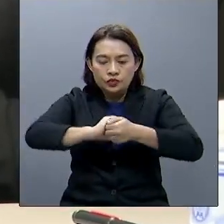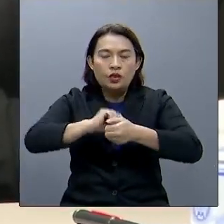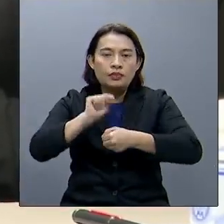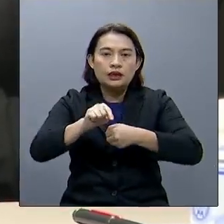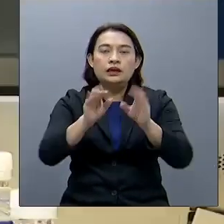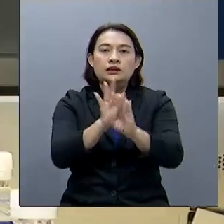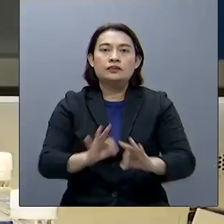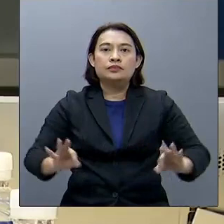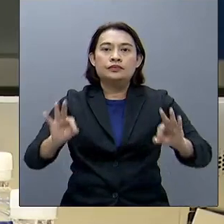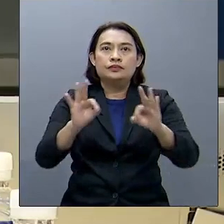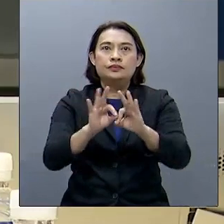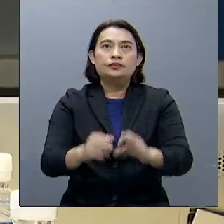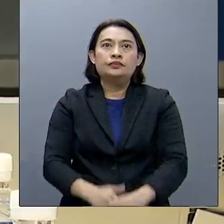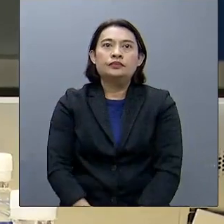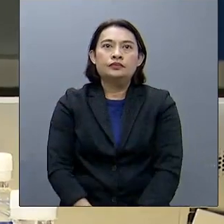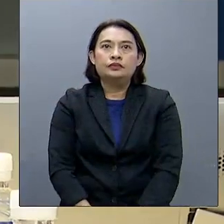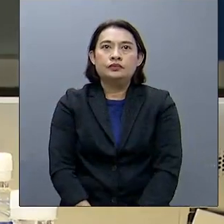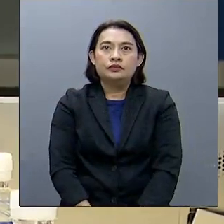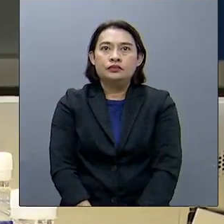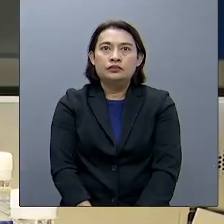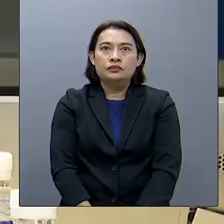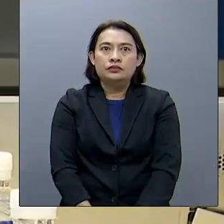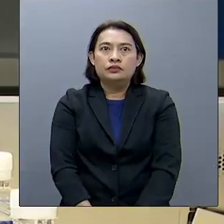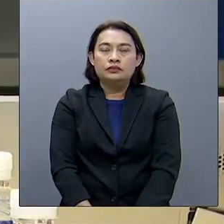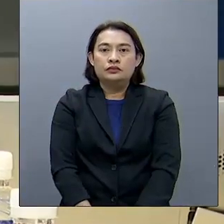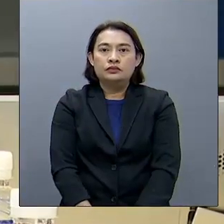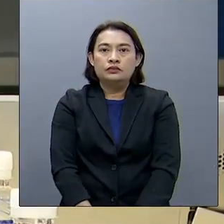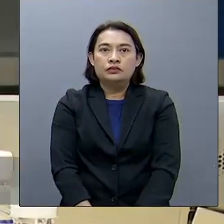มากค่ะ ก็จะเป็นโอกาสที่ดีนะครับ